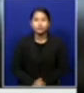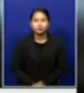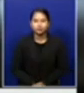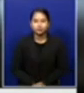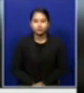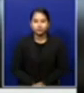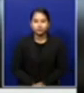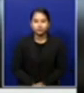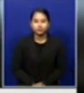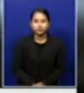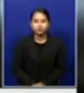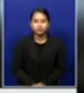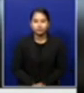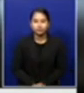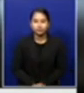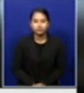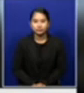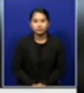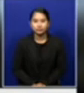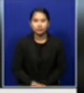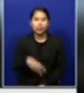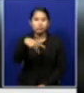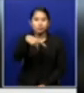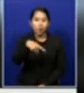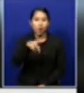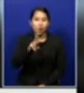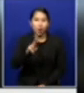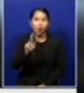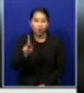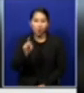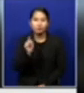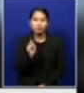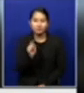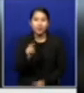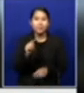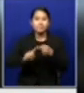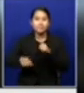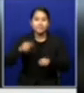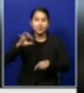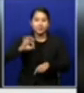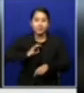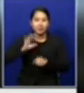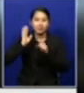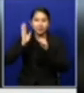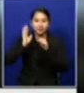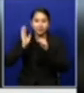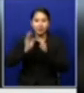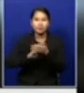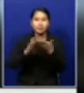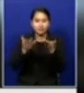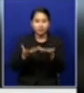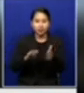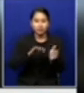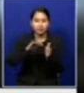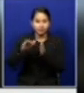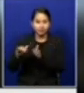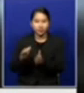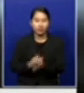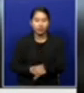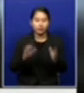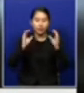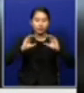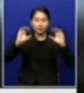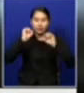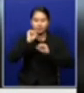จากภาพรวมของพรก.นี้ในส่วนแรกจากที่เพื่อนสมาชิกอภิปรายไปบ้างพอสมควรแล้วจะเห็นว่าเมื่อรัฐบาลประกาศใช้พรก.ฉุ